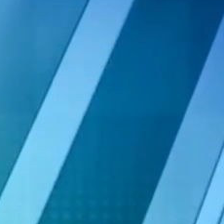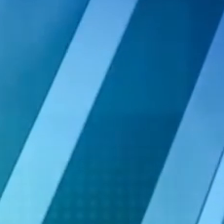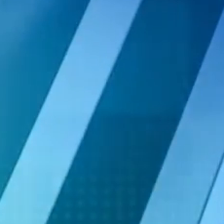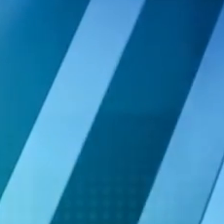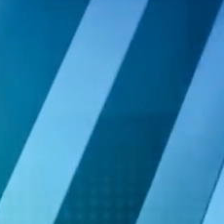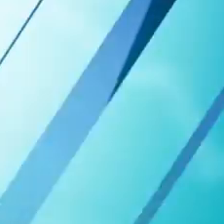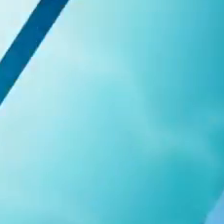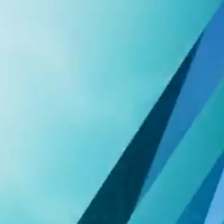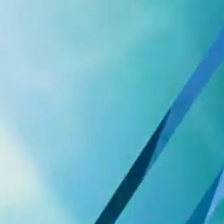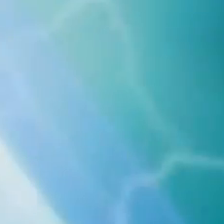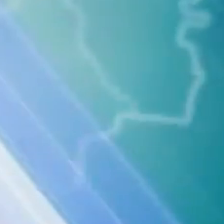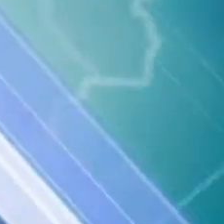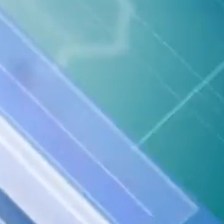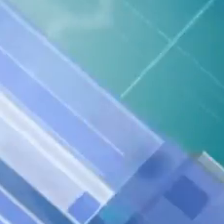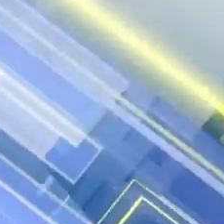Музика